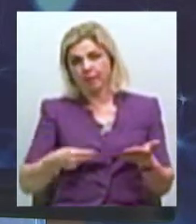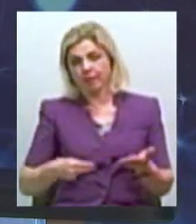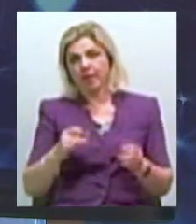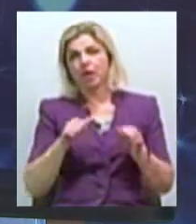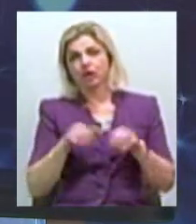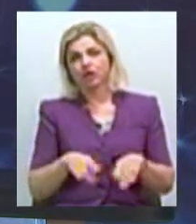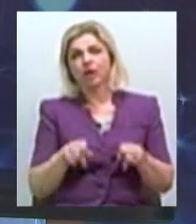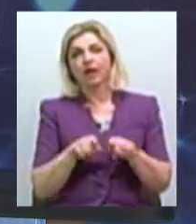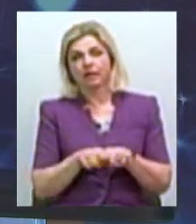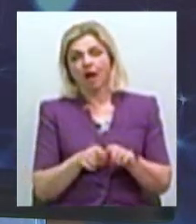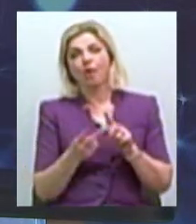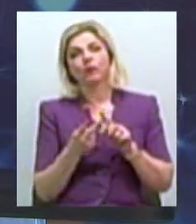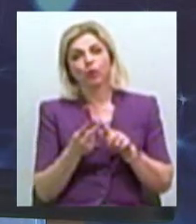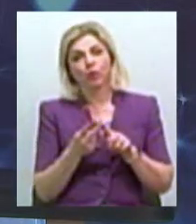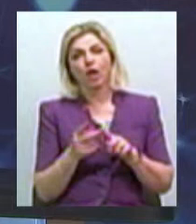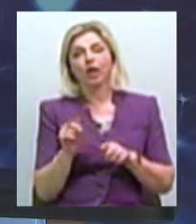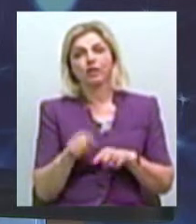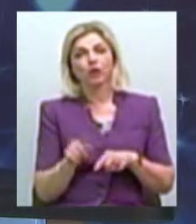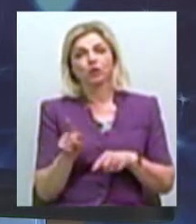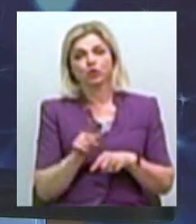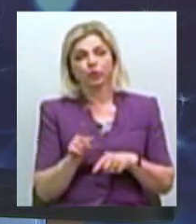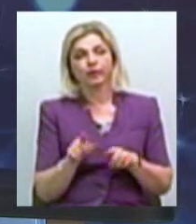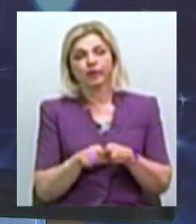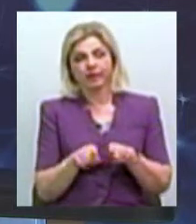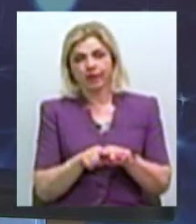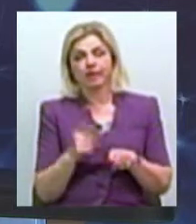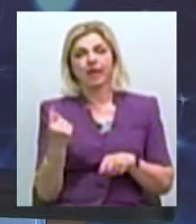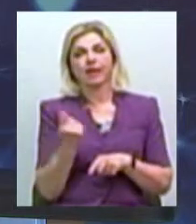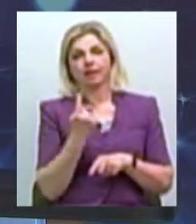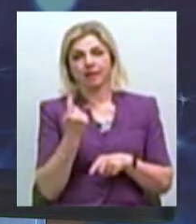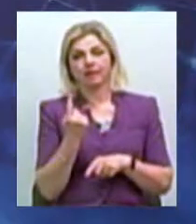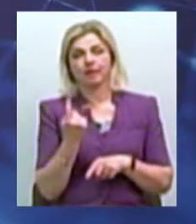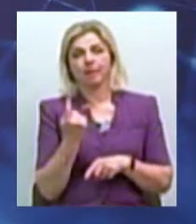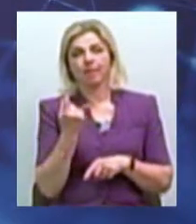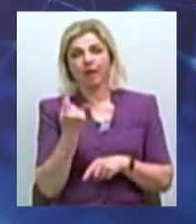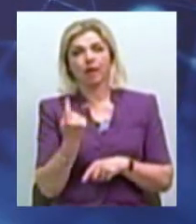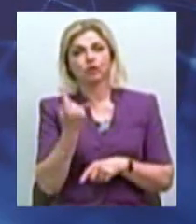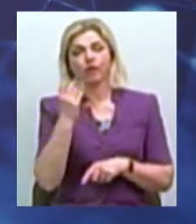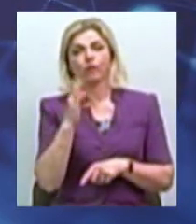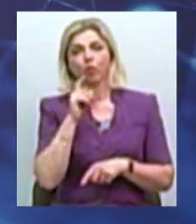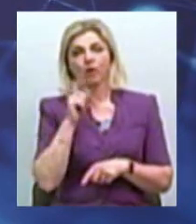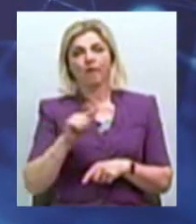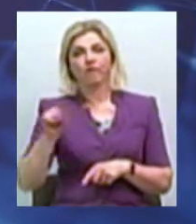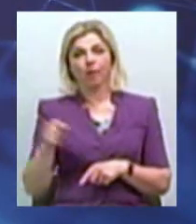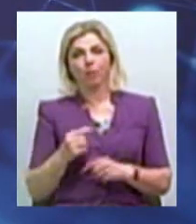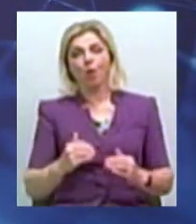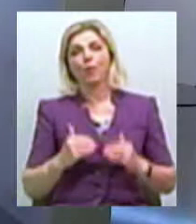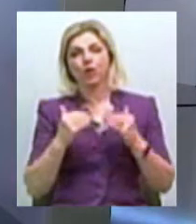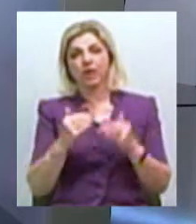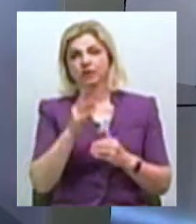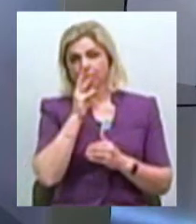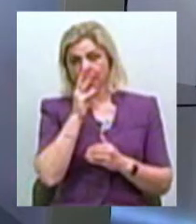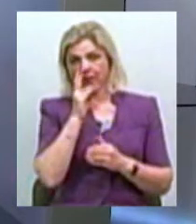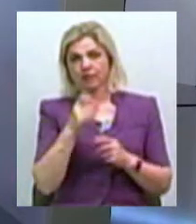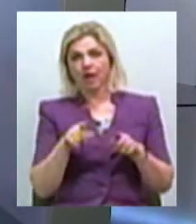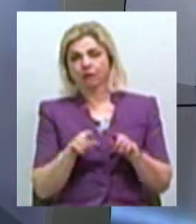таким чином іти. По-друге, те, що теж єдина, ну скажу так, перша в Україні вимога, просто отак підняти заробітну плату на